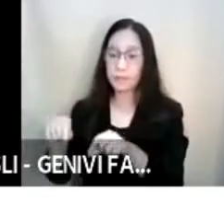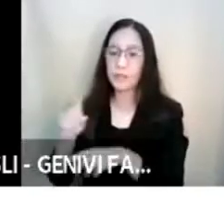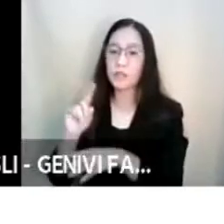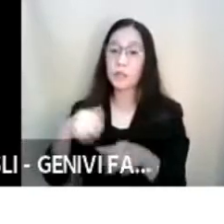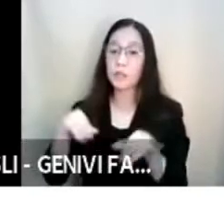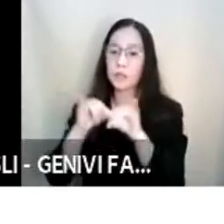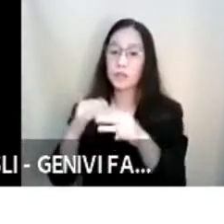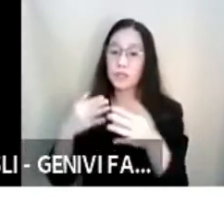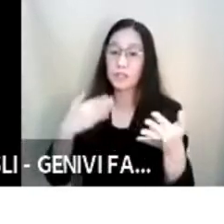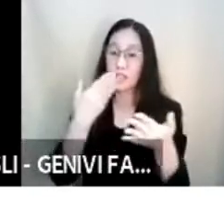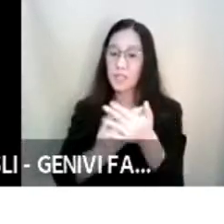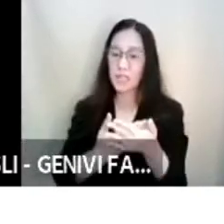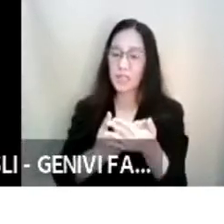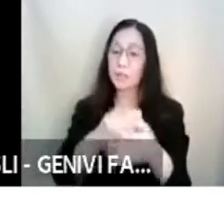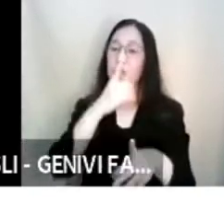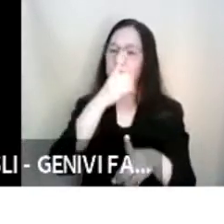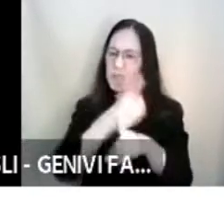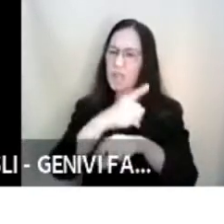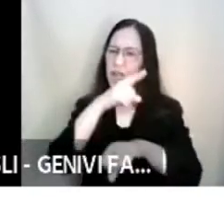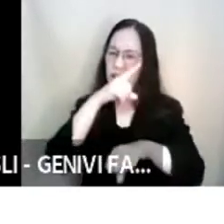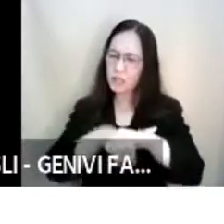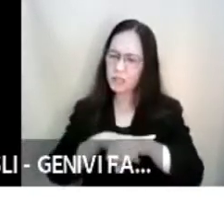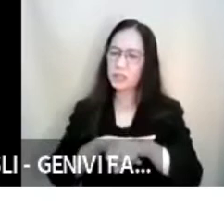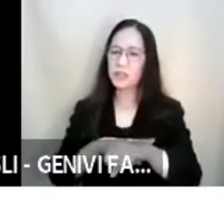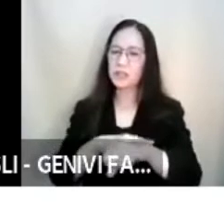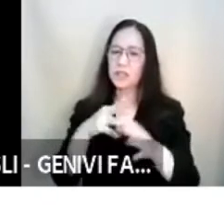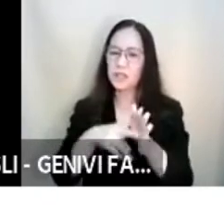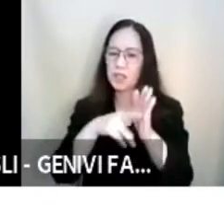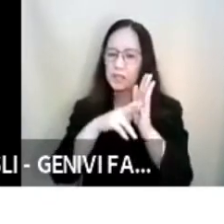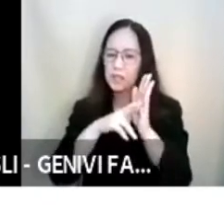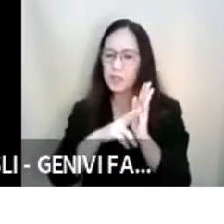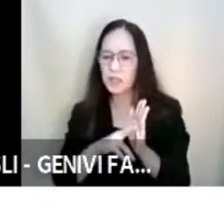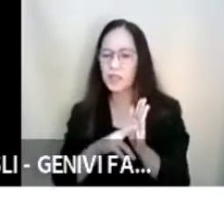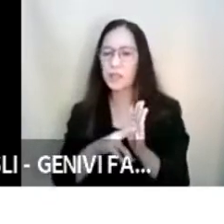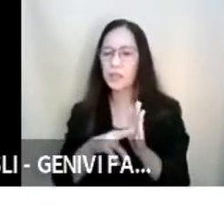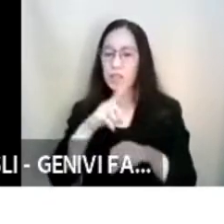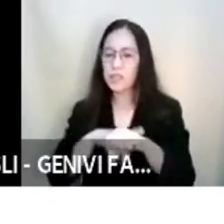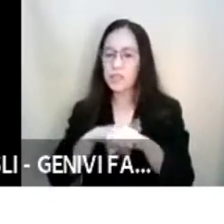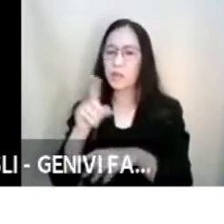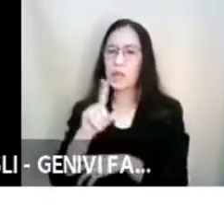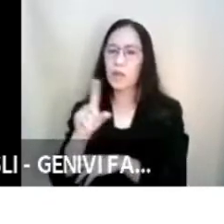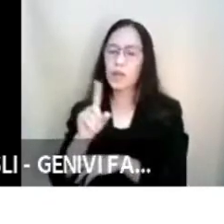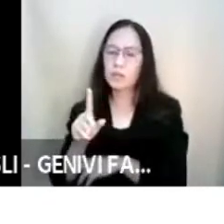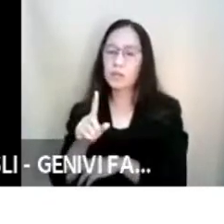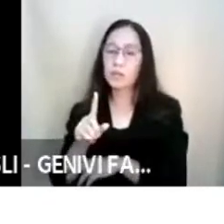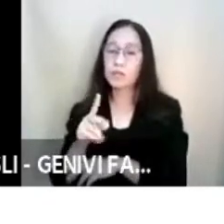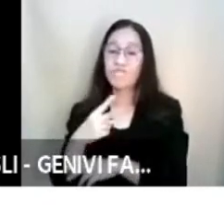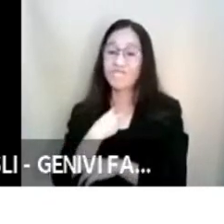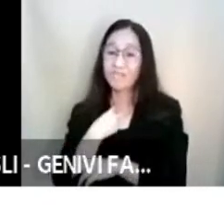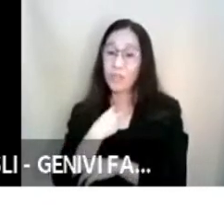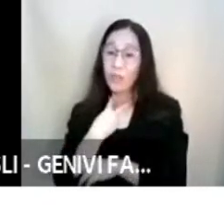oras, kung magre-request ng vacation time, ano yung appropriate na tono ng boses